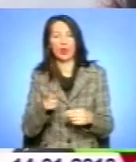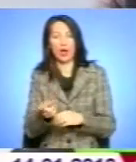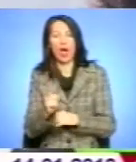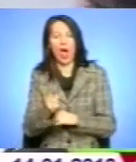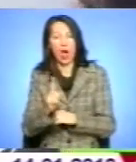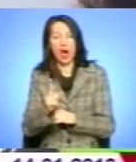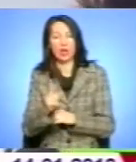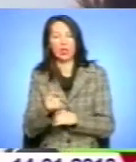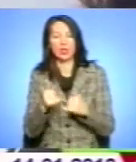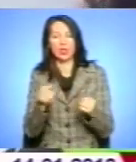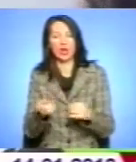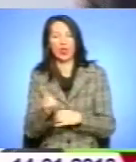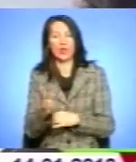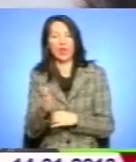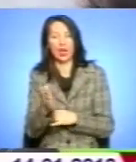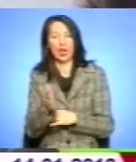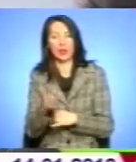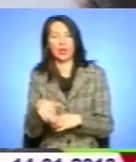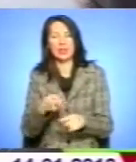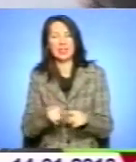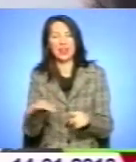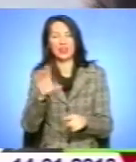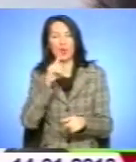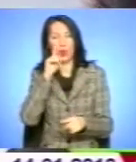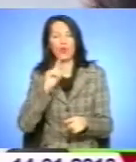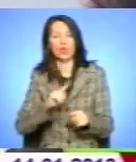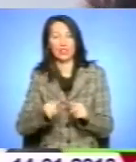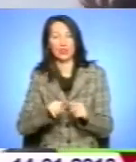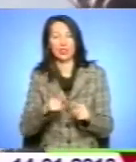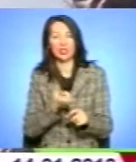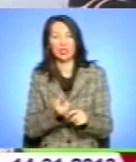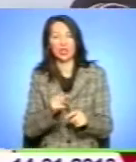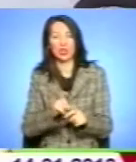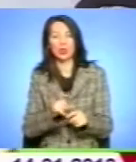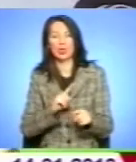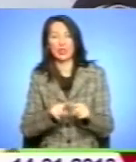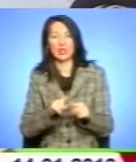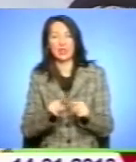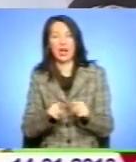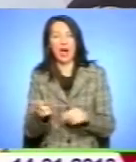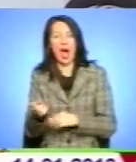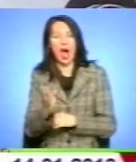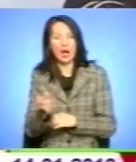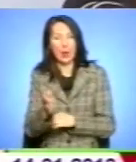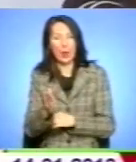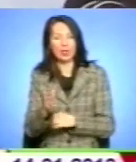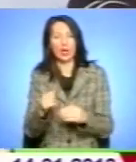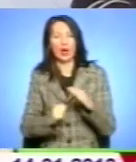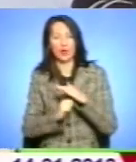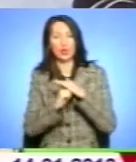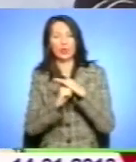риби. Це все комфорт і швидкість. Це дуже, дуже динамічна рибалка в